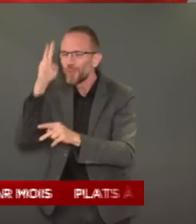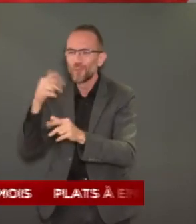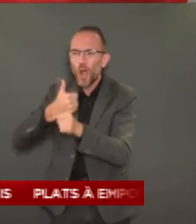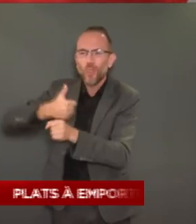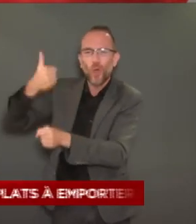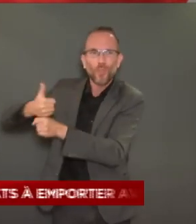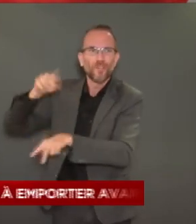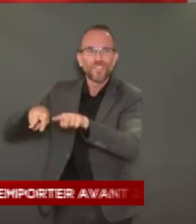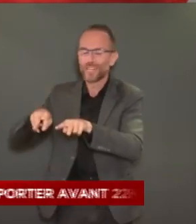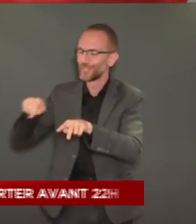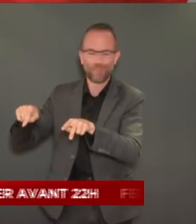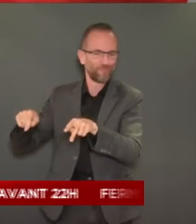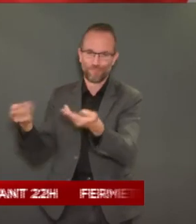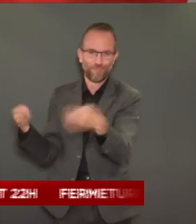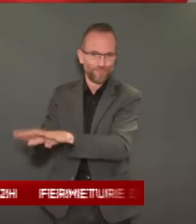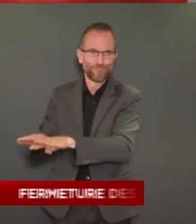ceci pendant 1 mois.